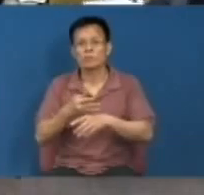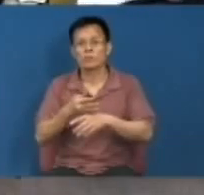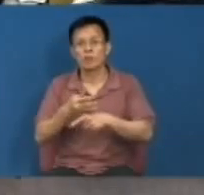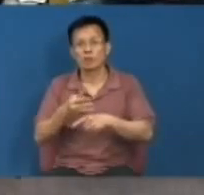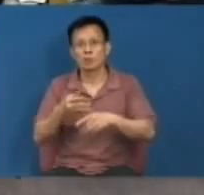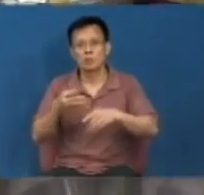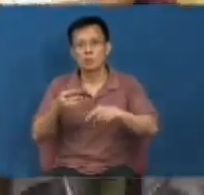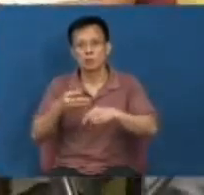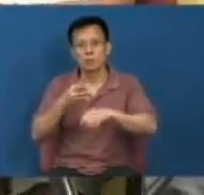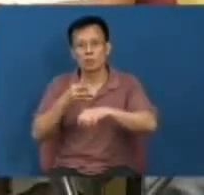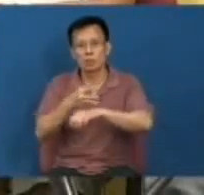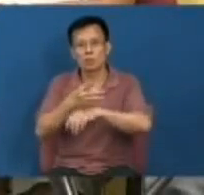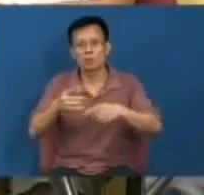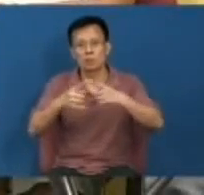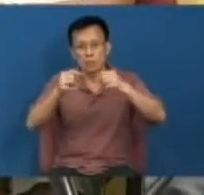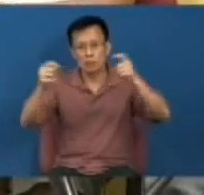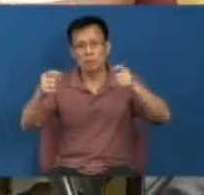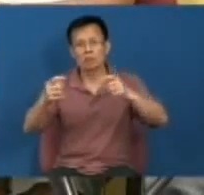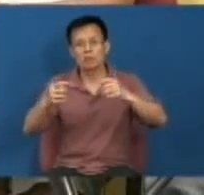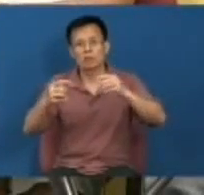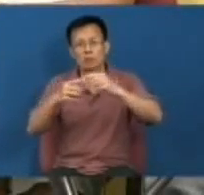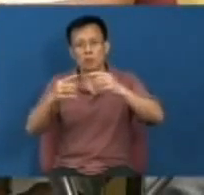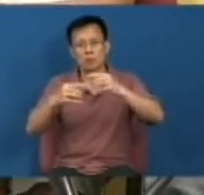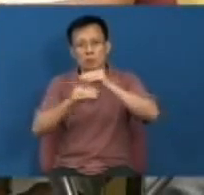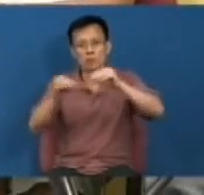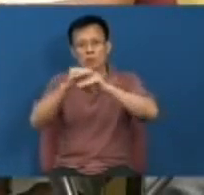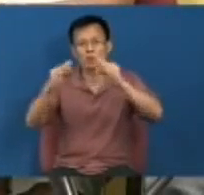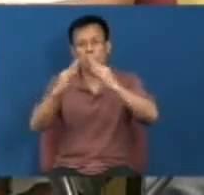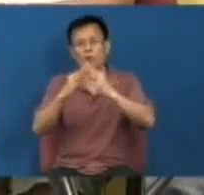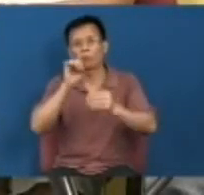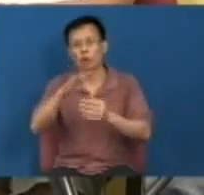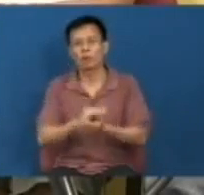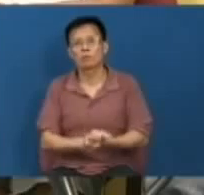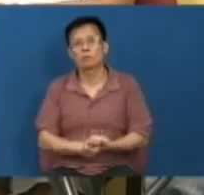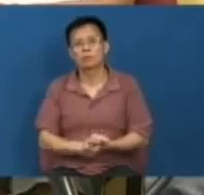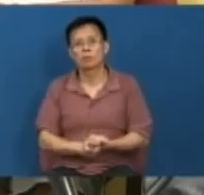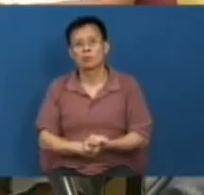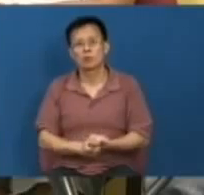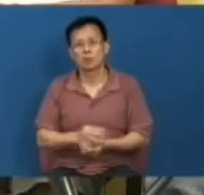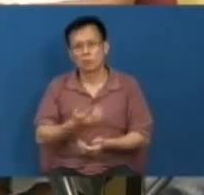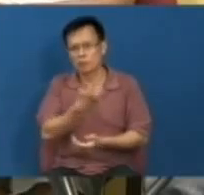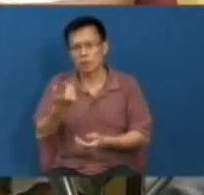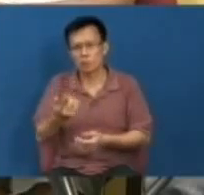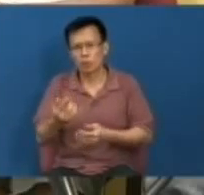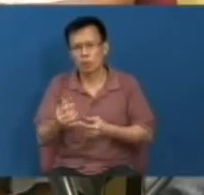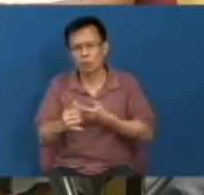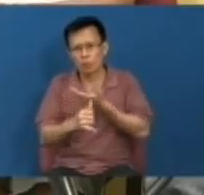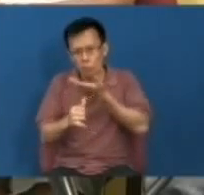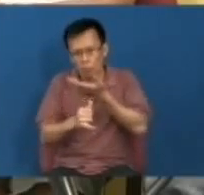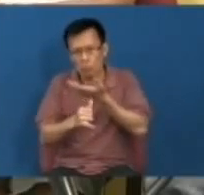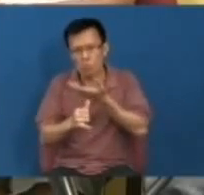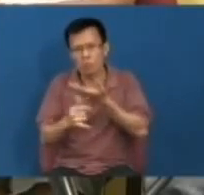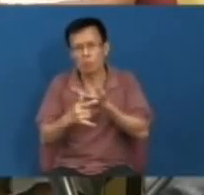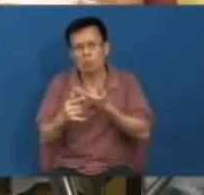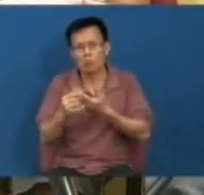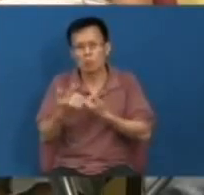係佢話我當你係老友咁講嘅啫。我同你講聲啦，而家周圍都咁多嗰啲白粉友，到時有啲咩